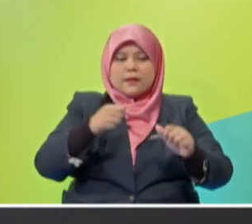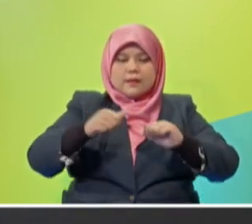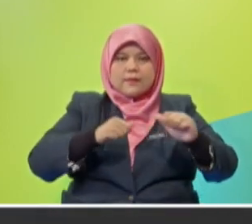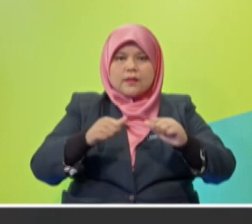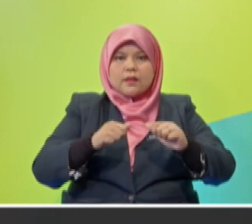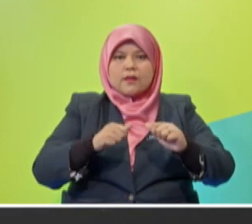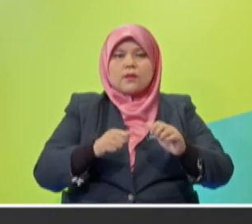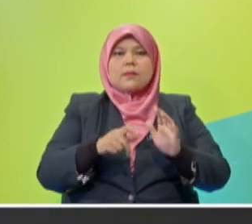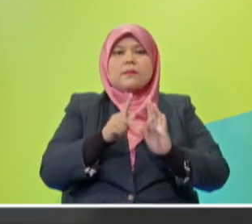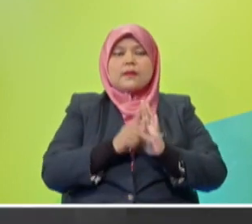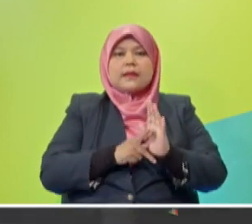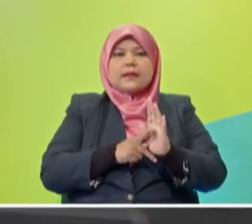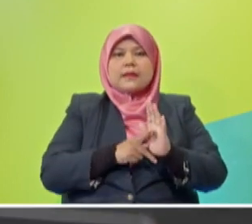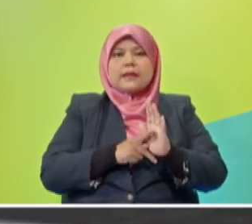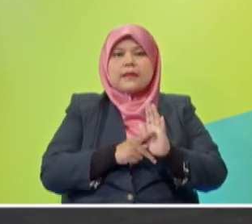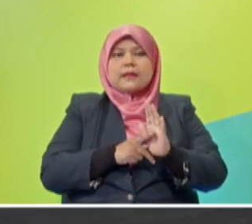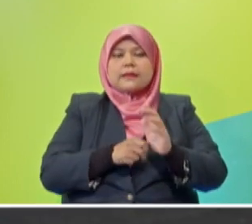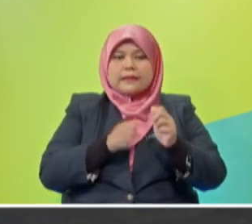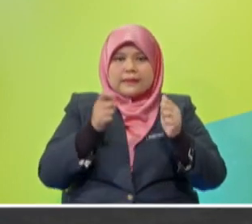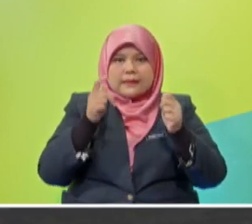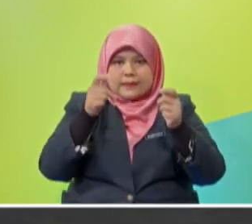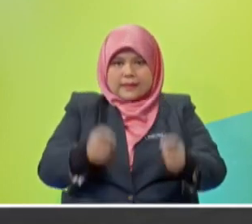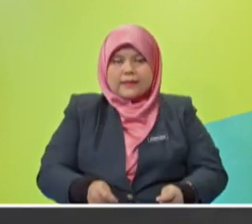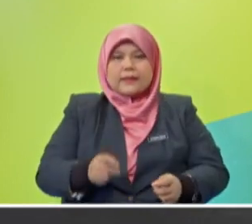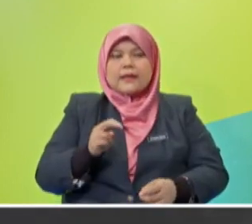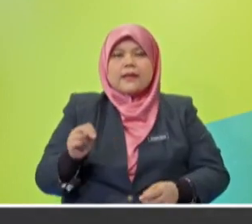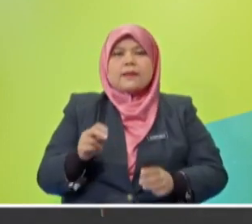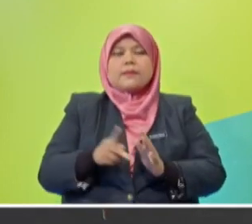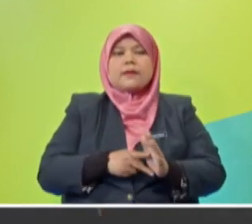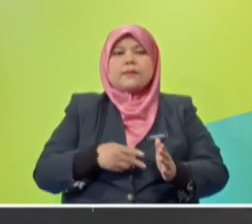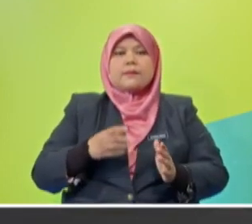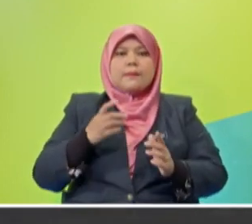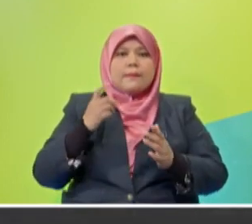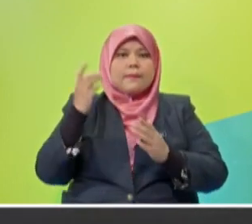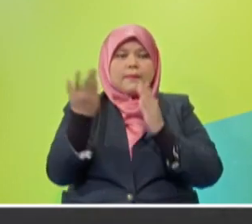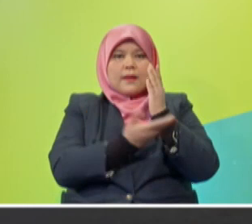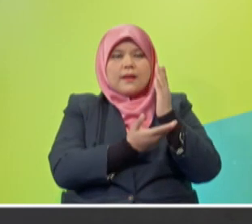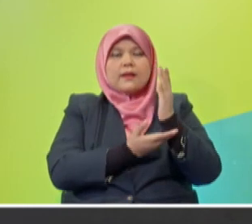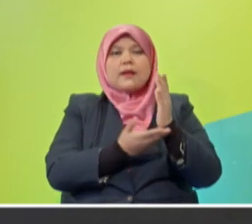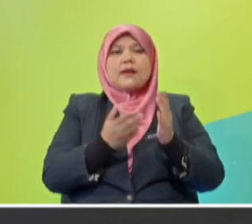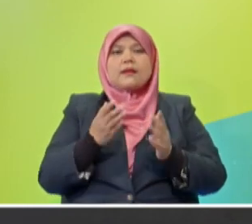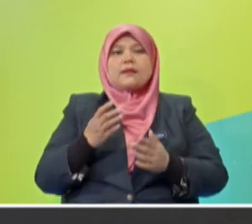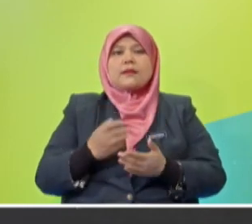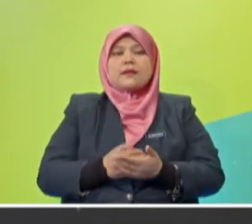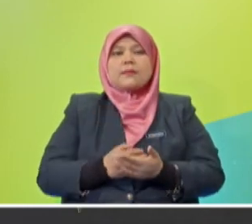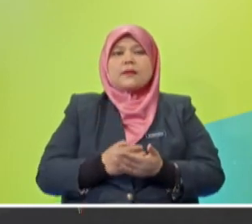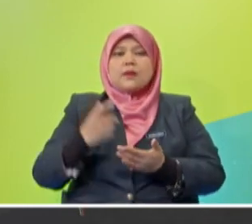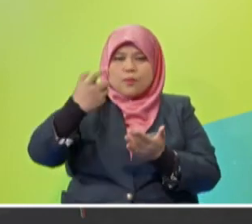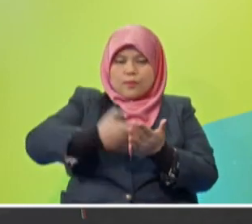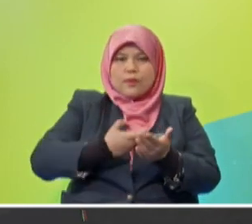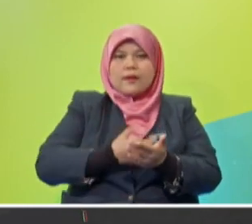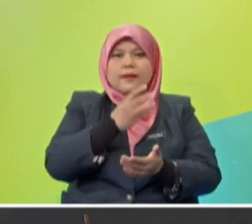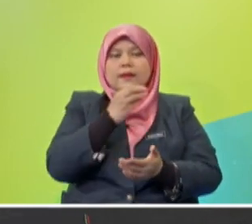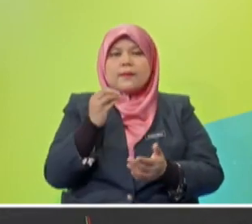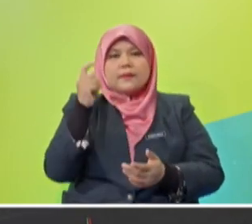ekonomi pertanian, pembalakan, perikanan, perlombongan dan penternakan. Okey, kalau kita